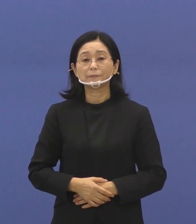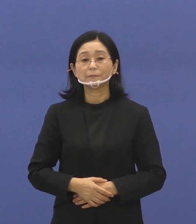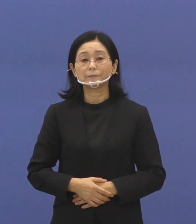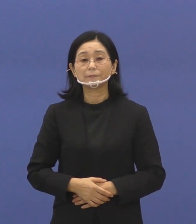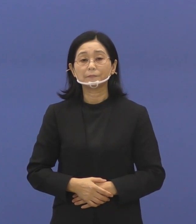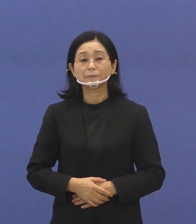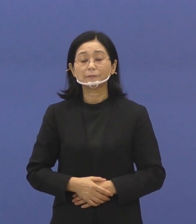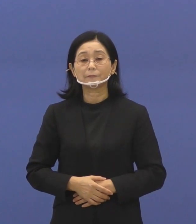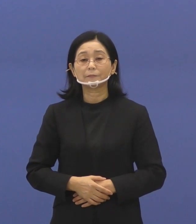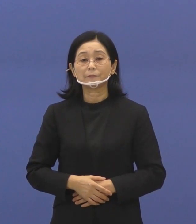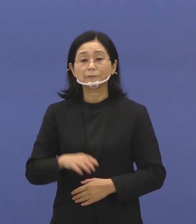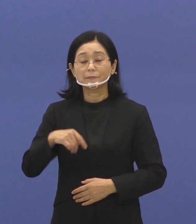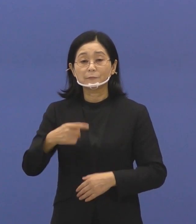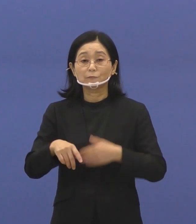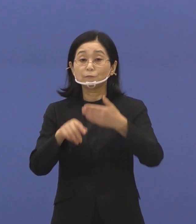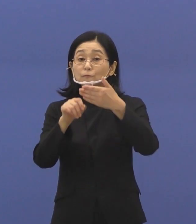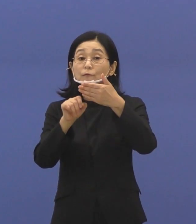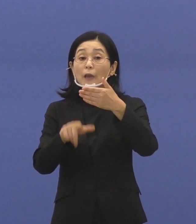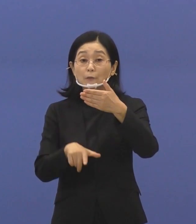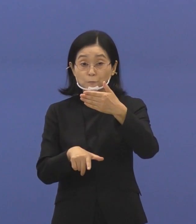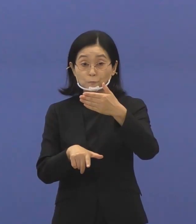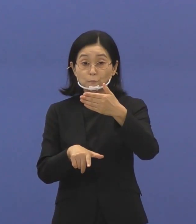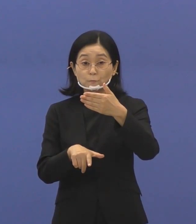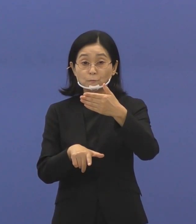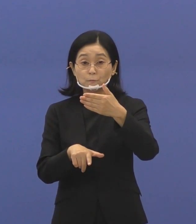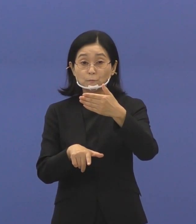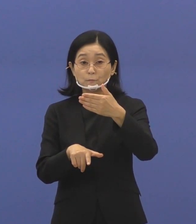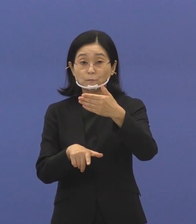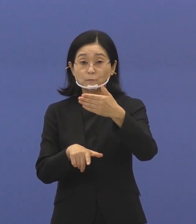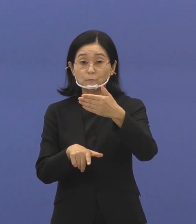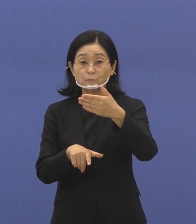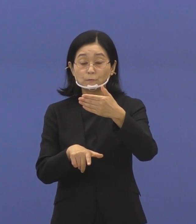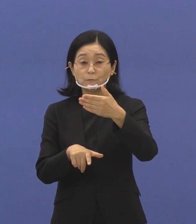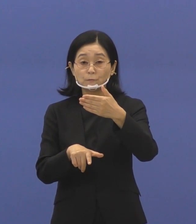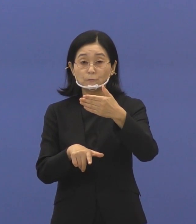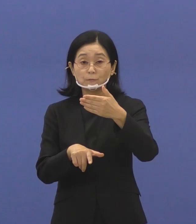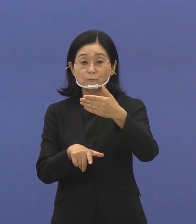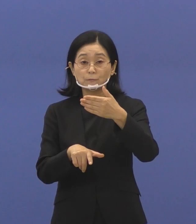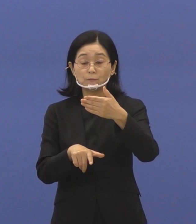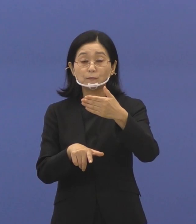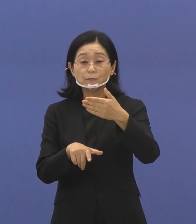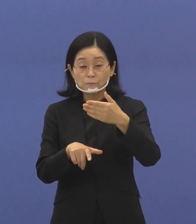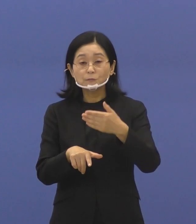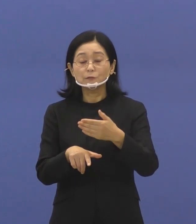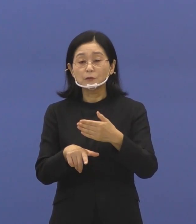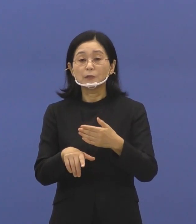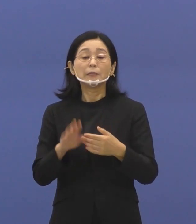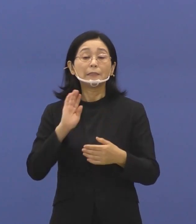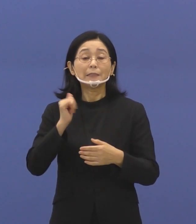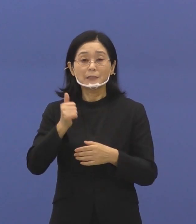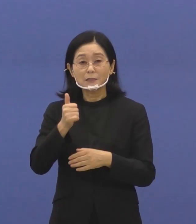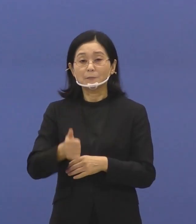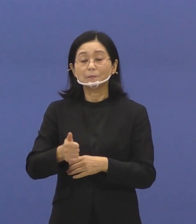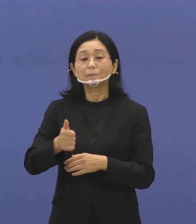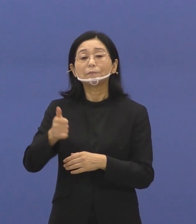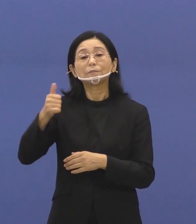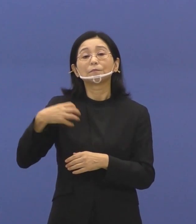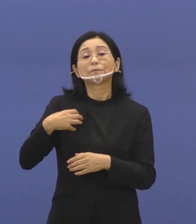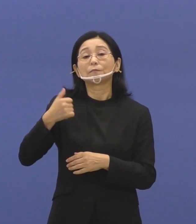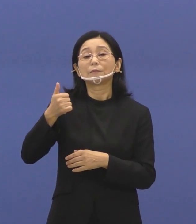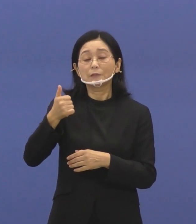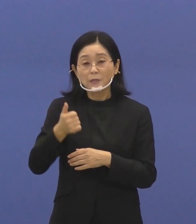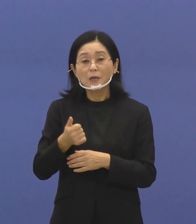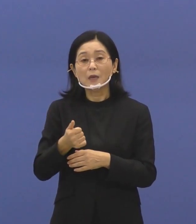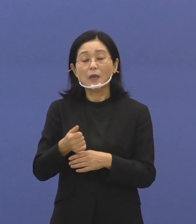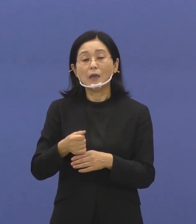来月にも知事が今年3月に立ち上げた行財政研究会 の報告がまとまってくると